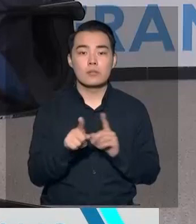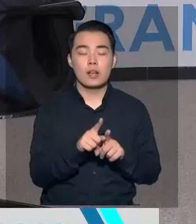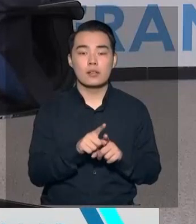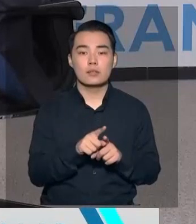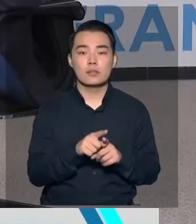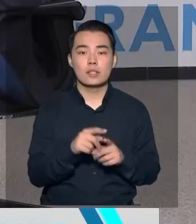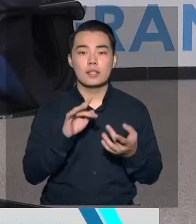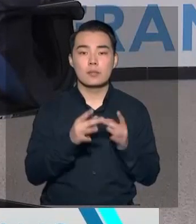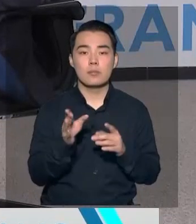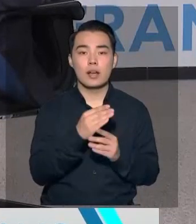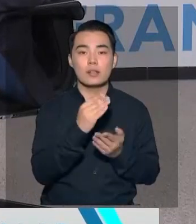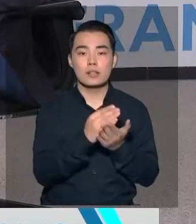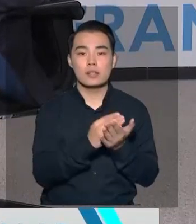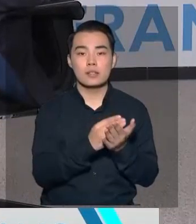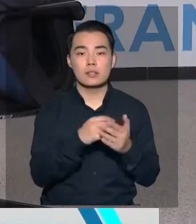әлеуметтік желімен өлшенетін